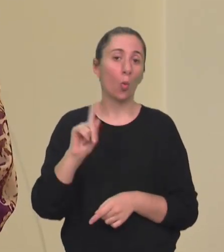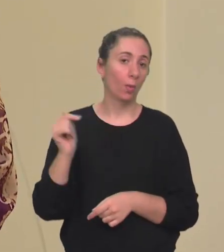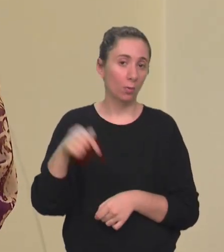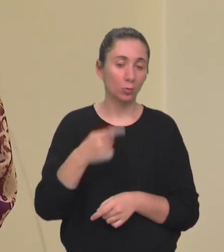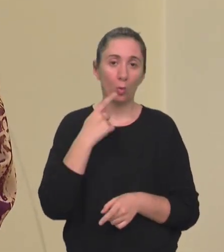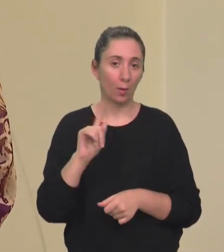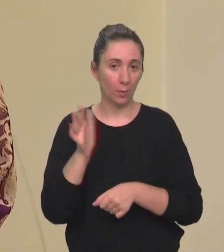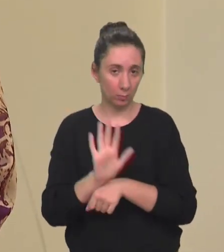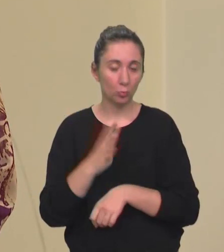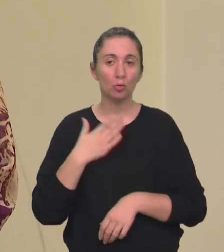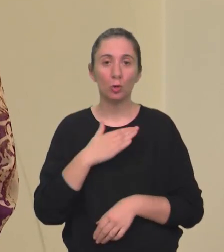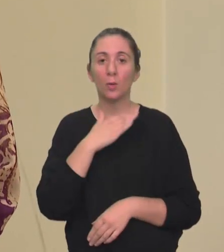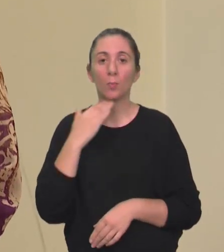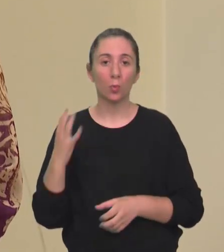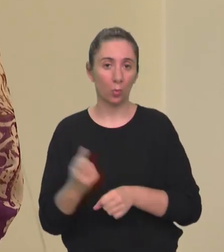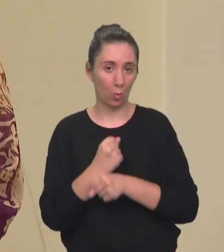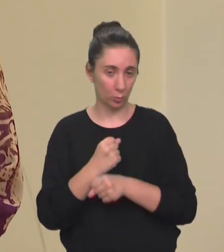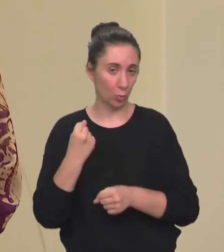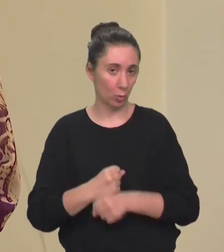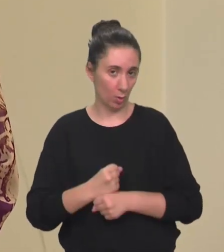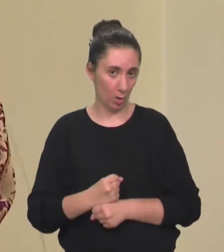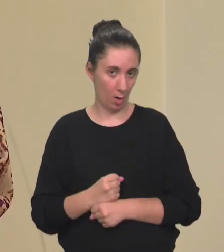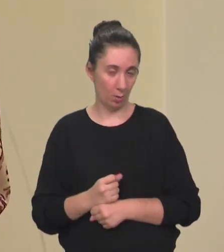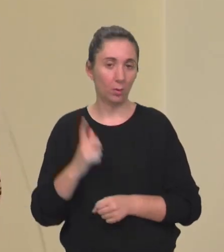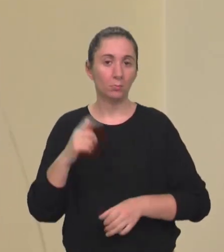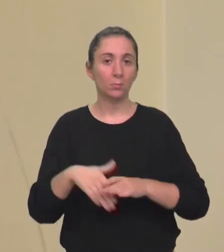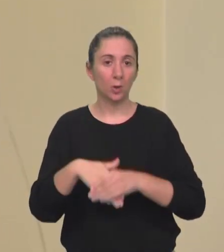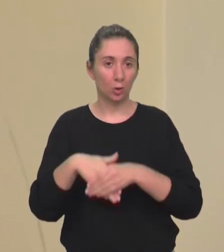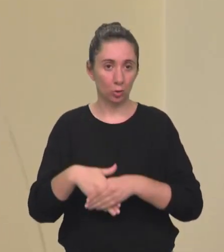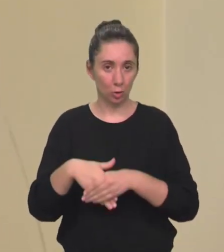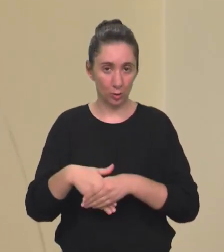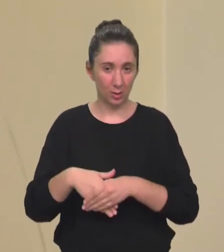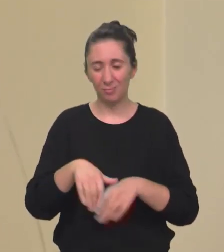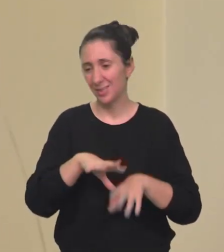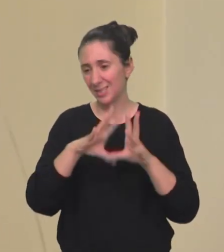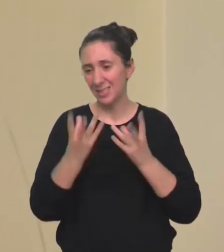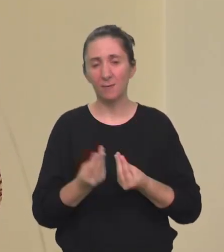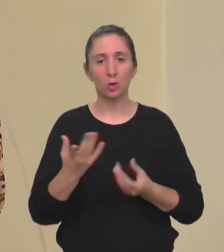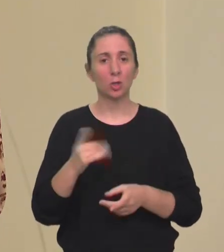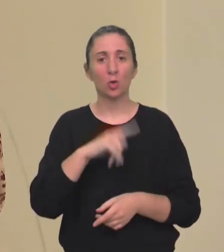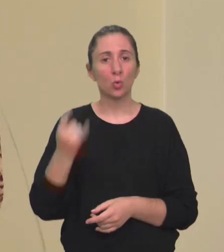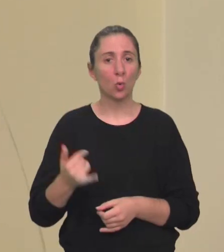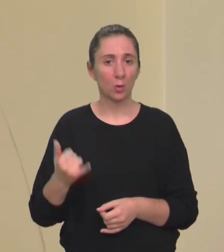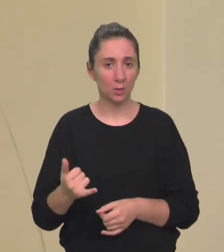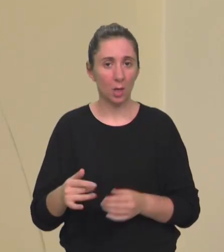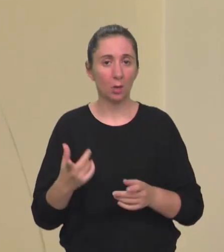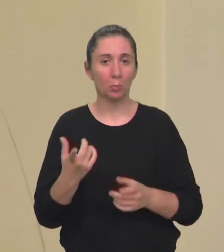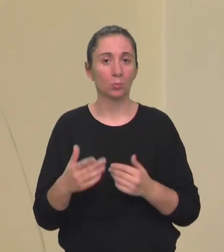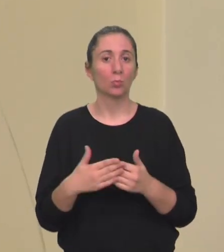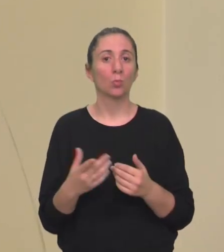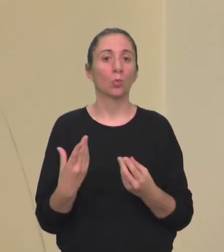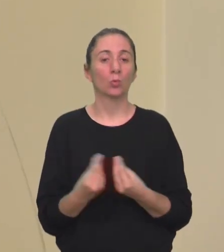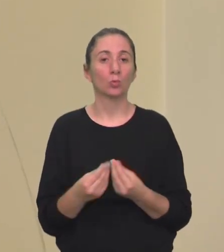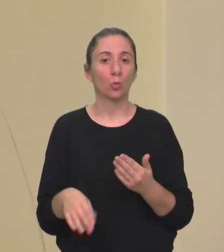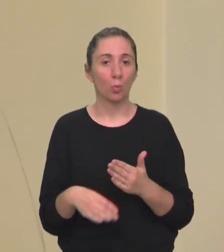nisu, želim i dalje puno uspjeha i rada i čestitam na svemu što ste do sada, uz pomoć